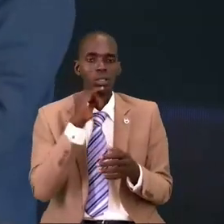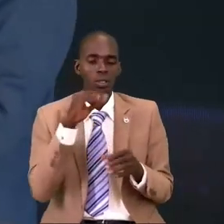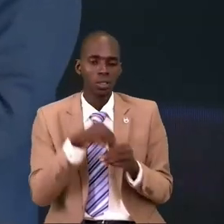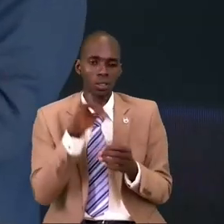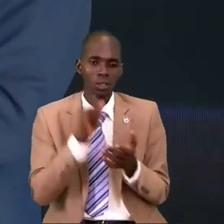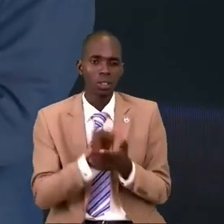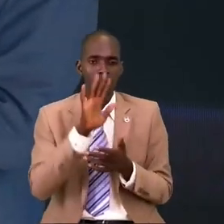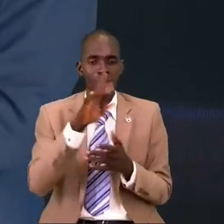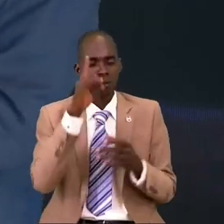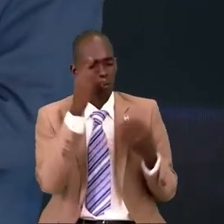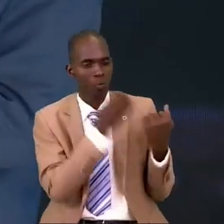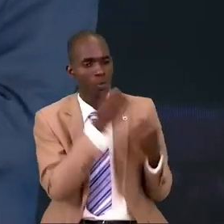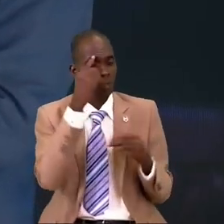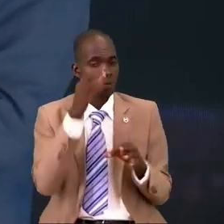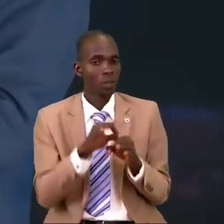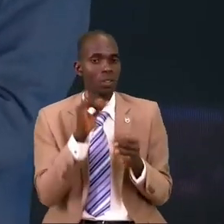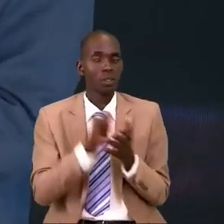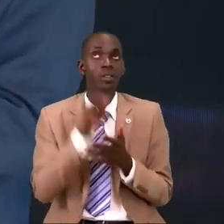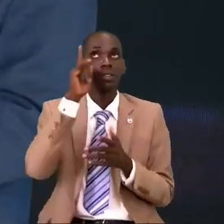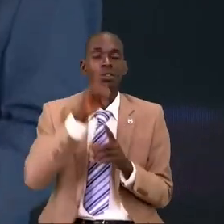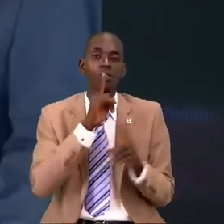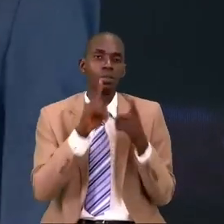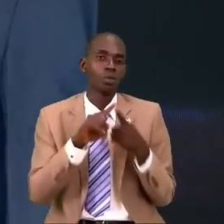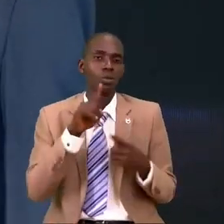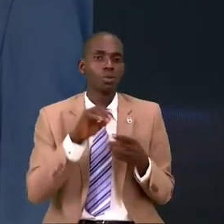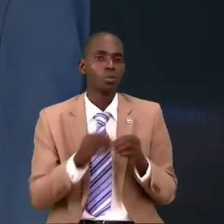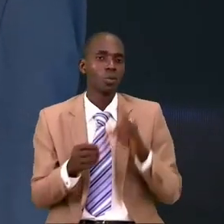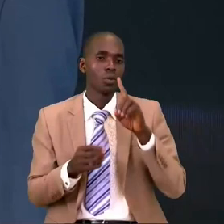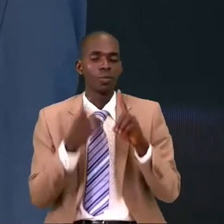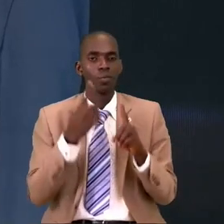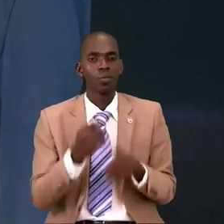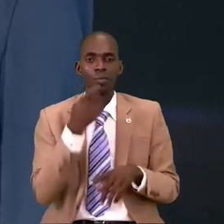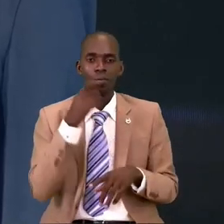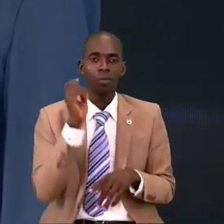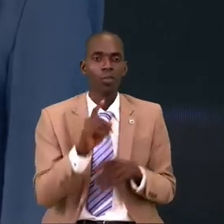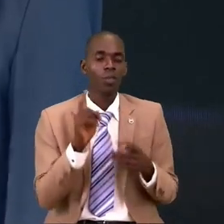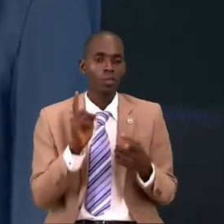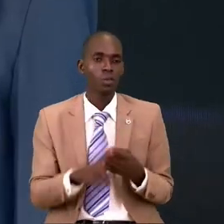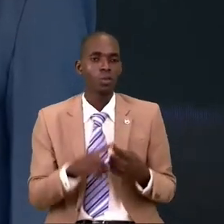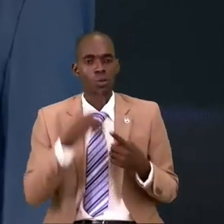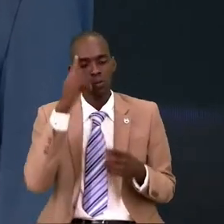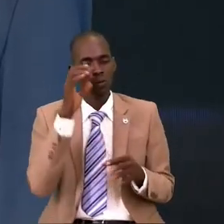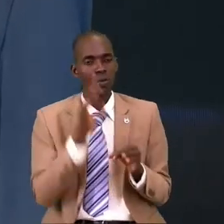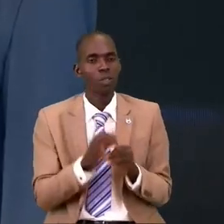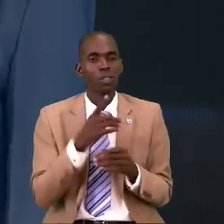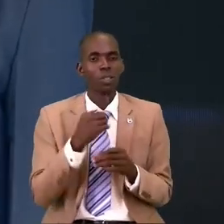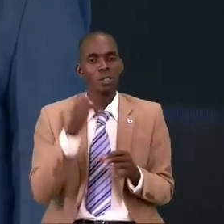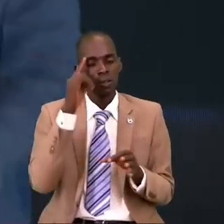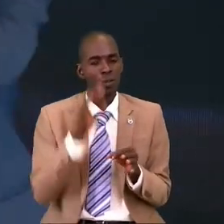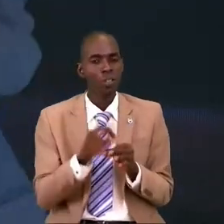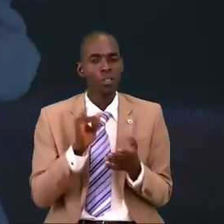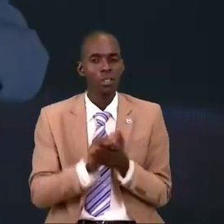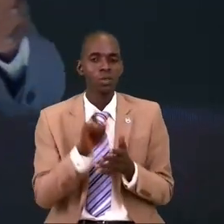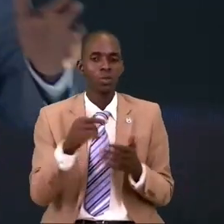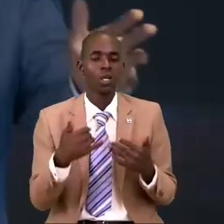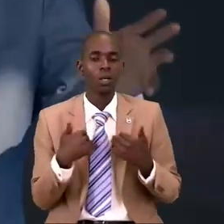foi. Commandement à la foi. La foi que tu as quand tu vas sur le terrain. Il ne parle pas à tes doutes. Il ne parle pas à